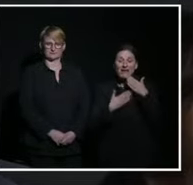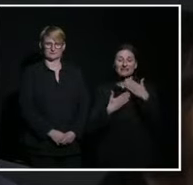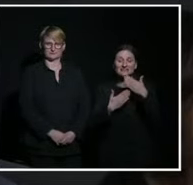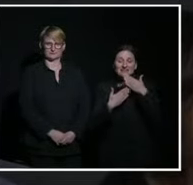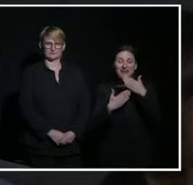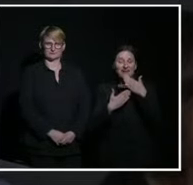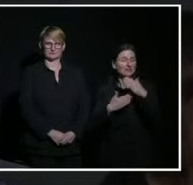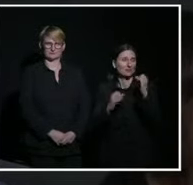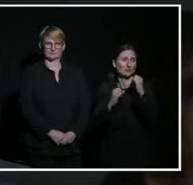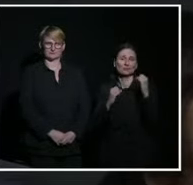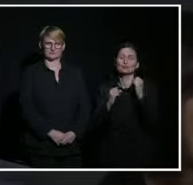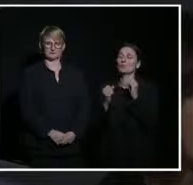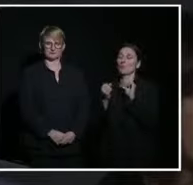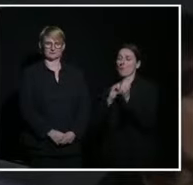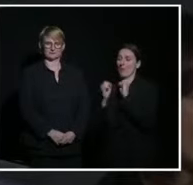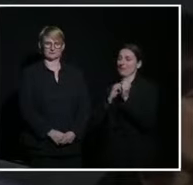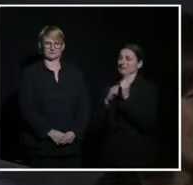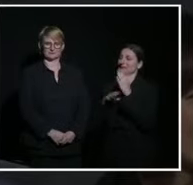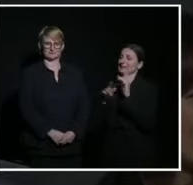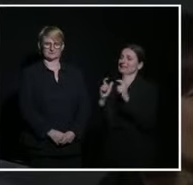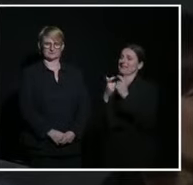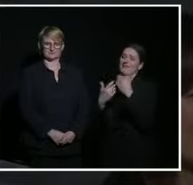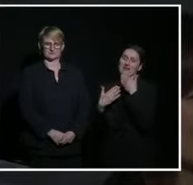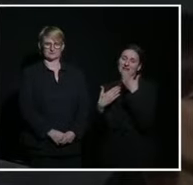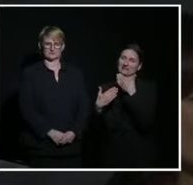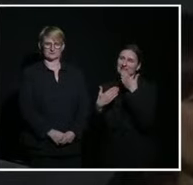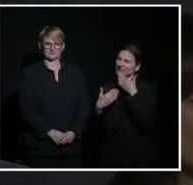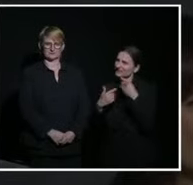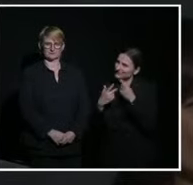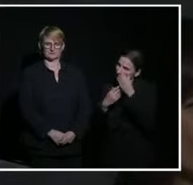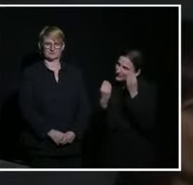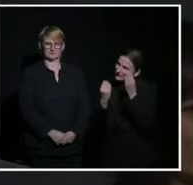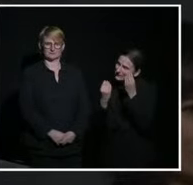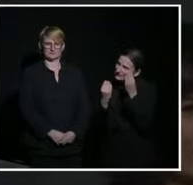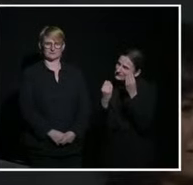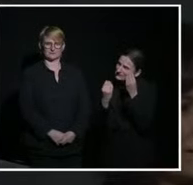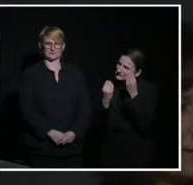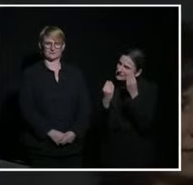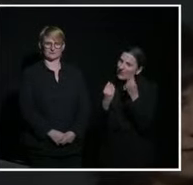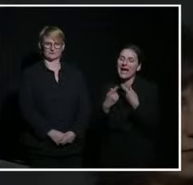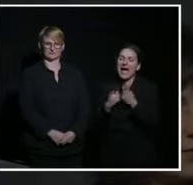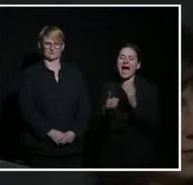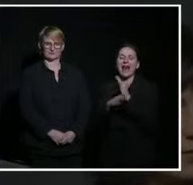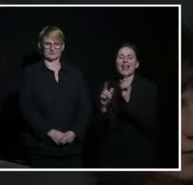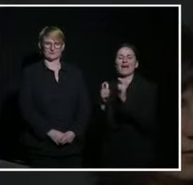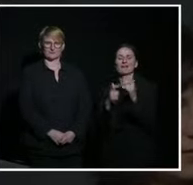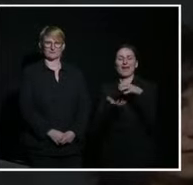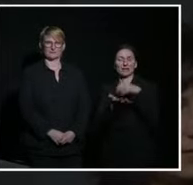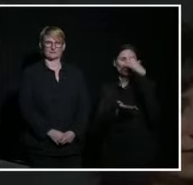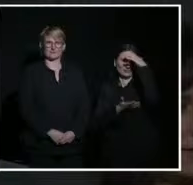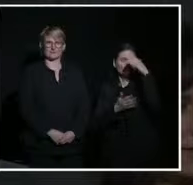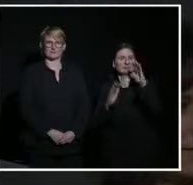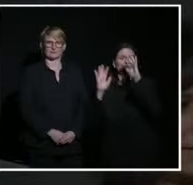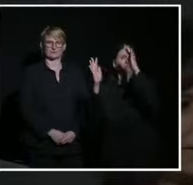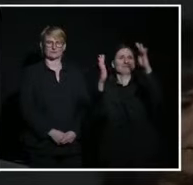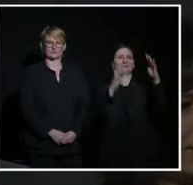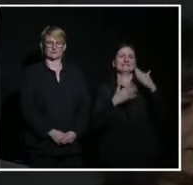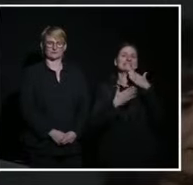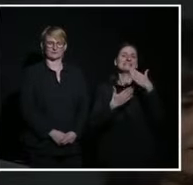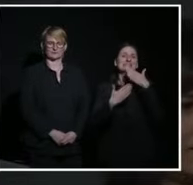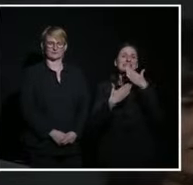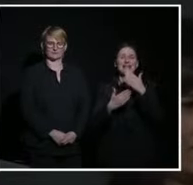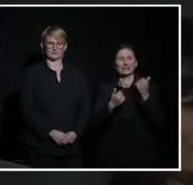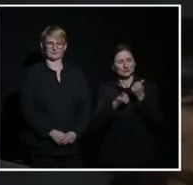beim Mobilitätsreferat. Ich weiß nicht, irgendwas habe ich jetzt vergessen, aber sind auf jeden Fall alle Referate, die mitgemacht haben, waren großartig. Wir haben tolle Schalten